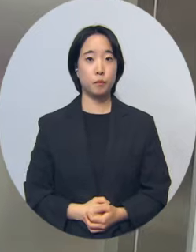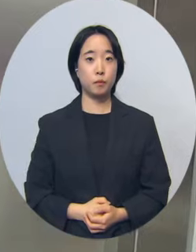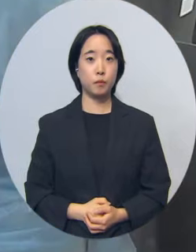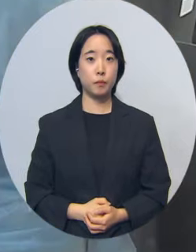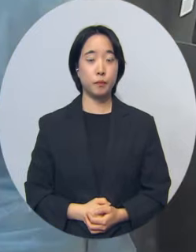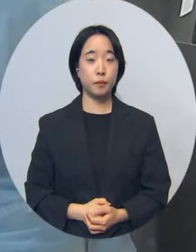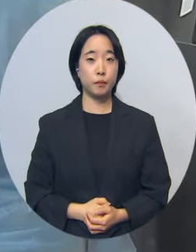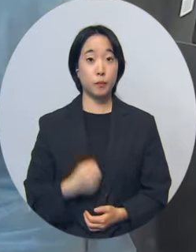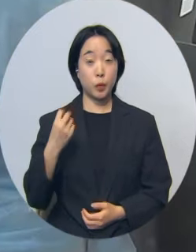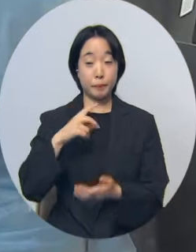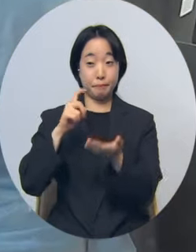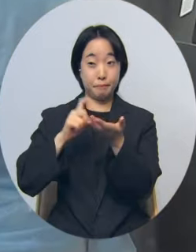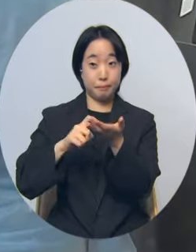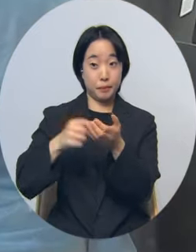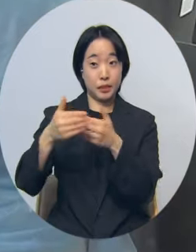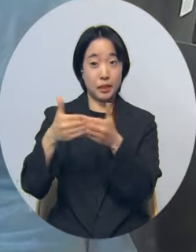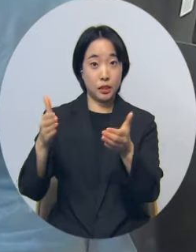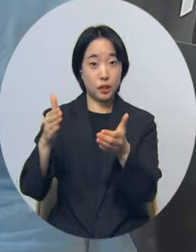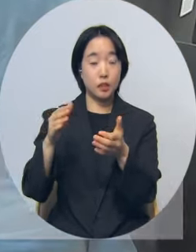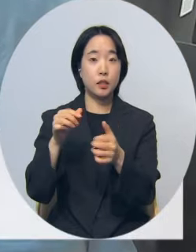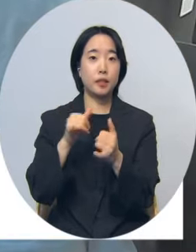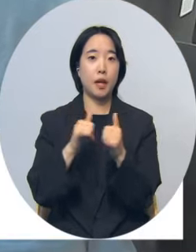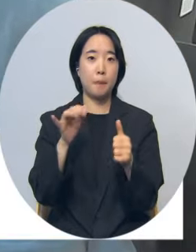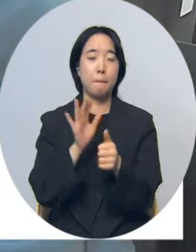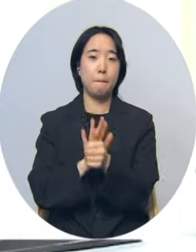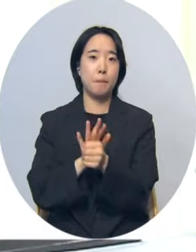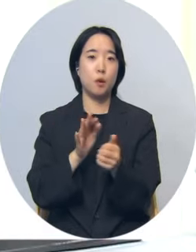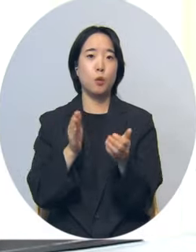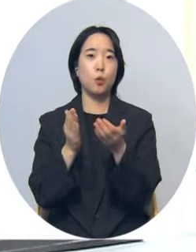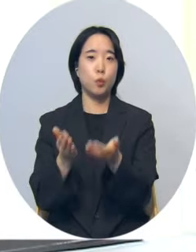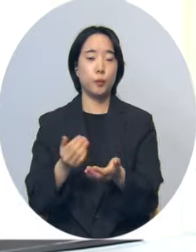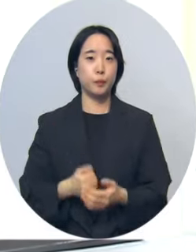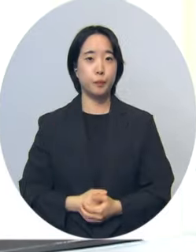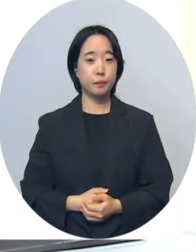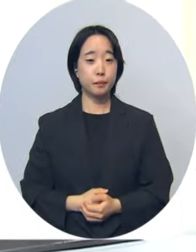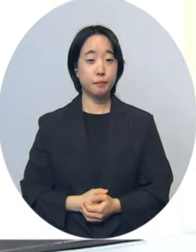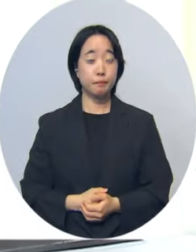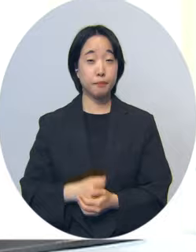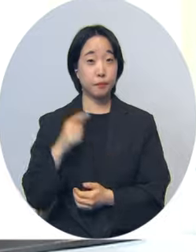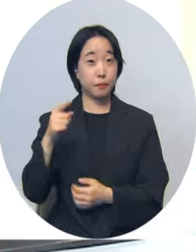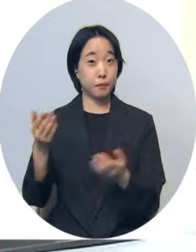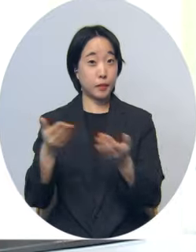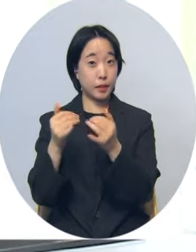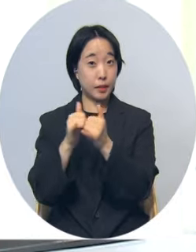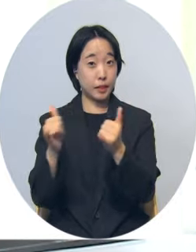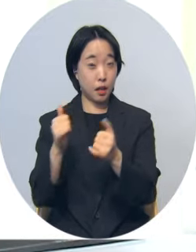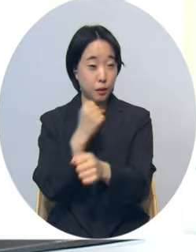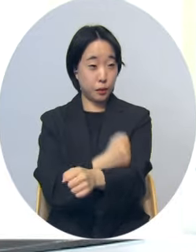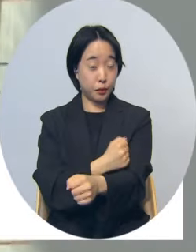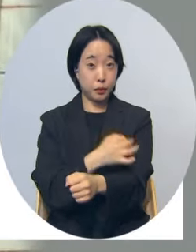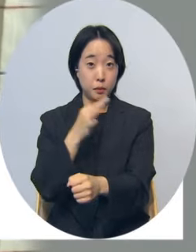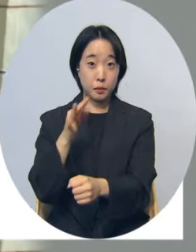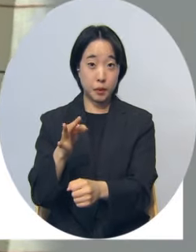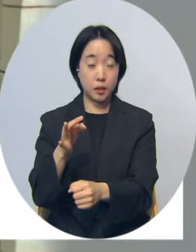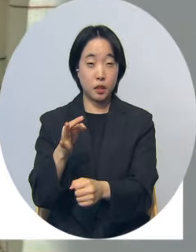강화됩니다. 비상응급 대응 주간에는 응급실 전문의 진찰료가 기존 인상분인